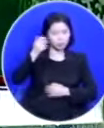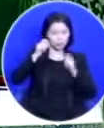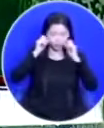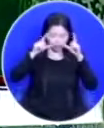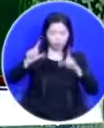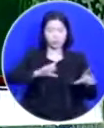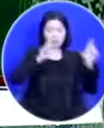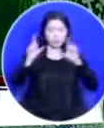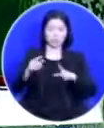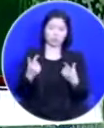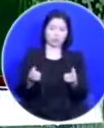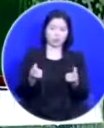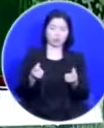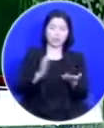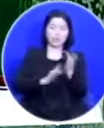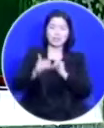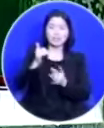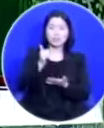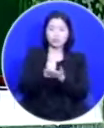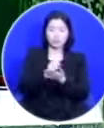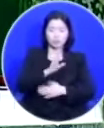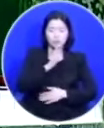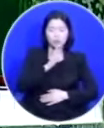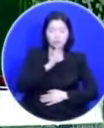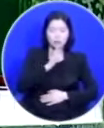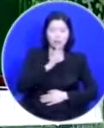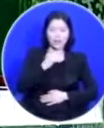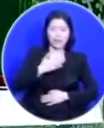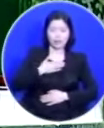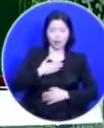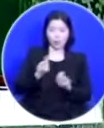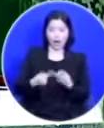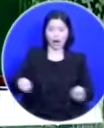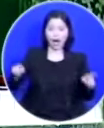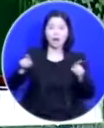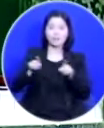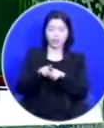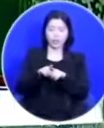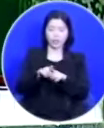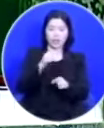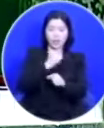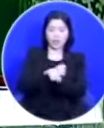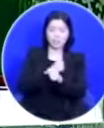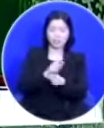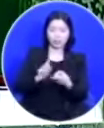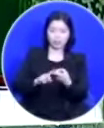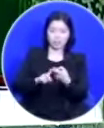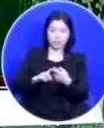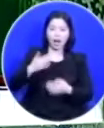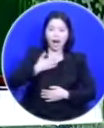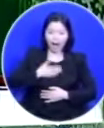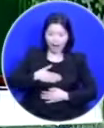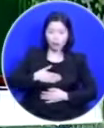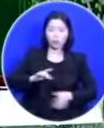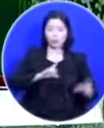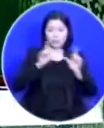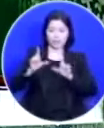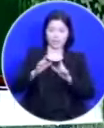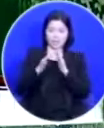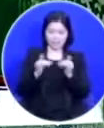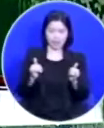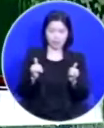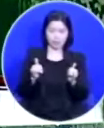것입니다 예수님 정말 나와 함께 하시는 것을 알고 사는 사람